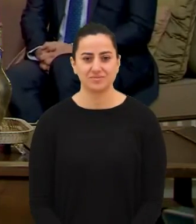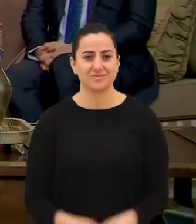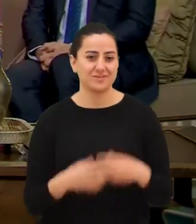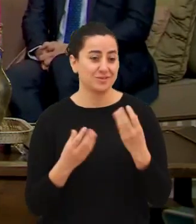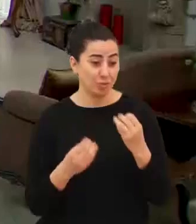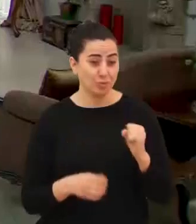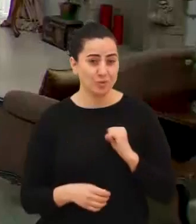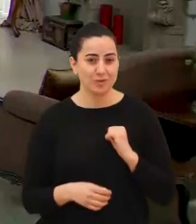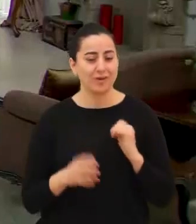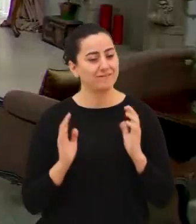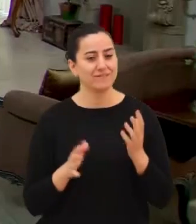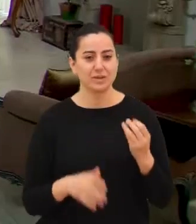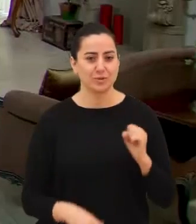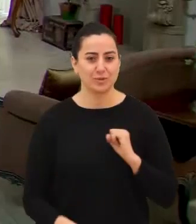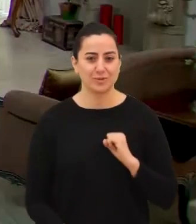mu korktular? Çok.